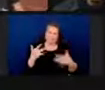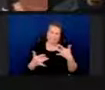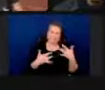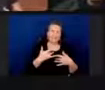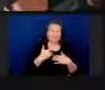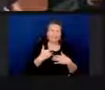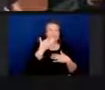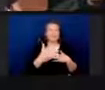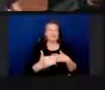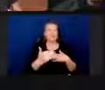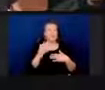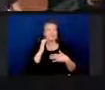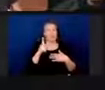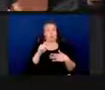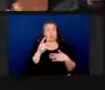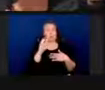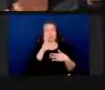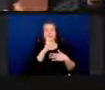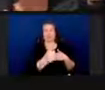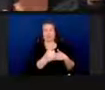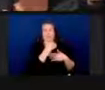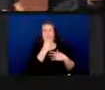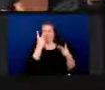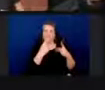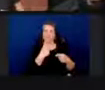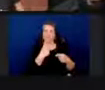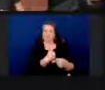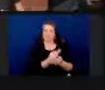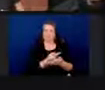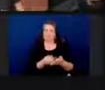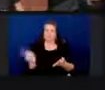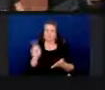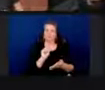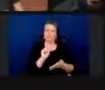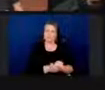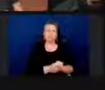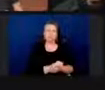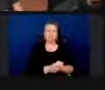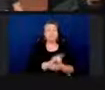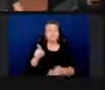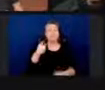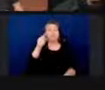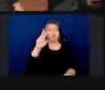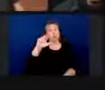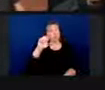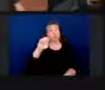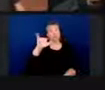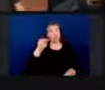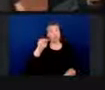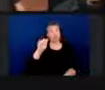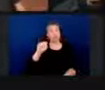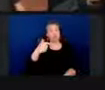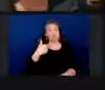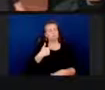تعاونكم معنا ونود أن أشكر السيدة بورتر أيضا على زيارتها.